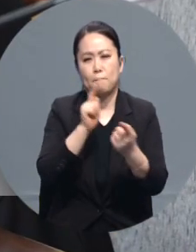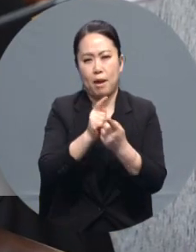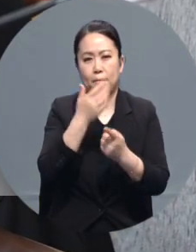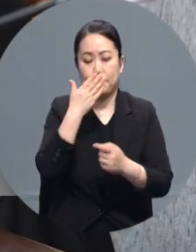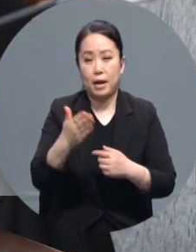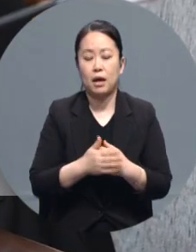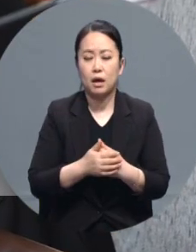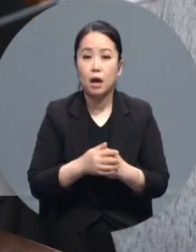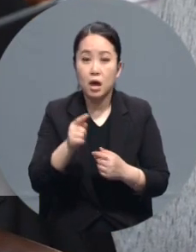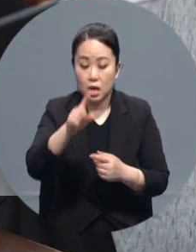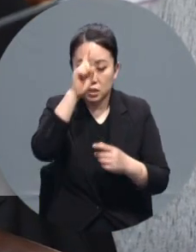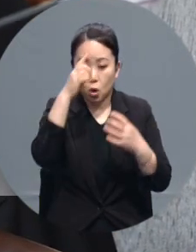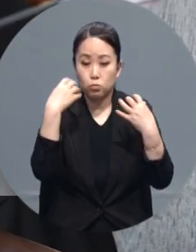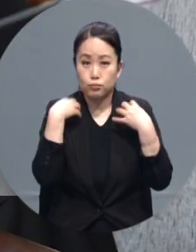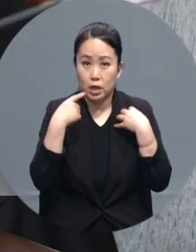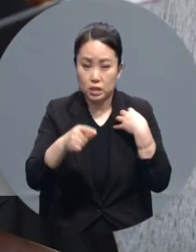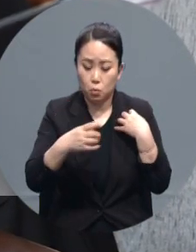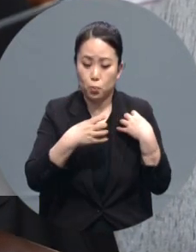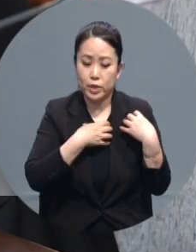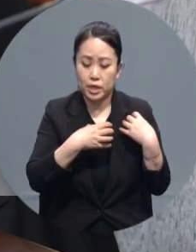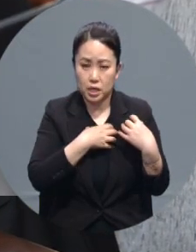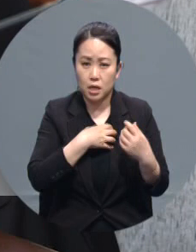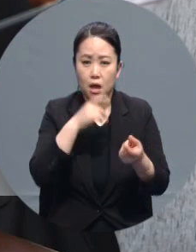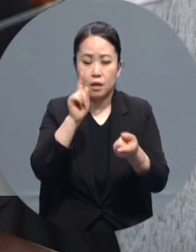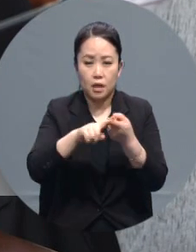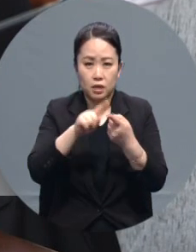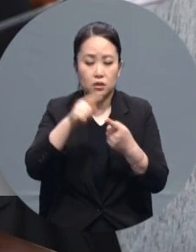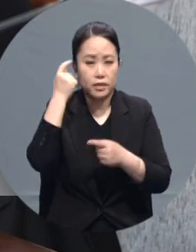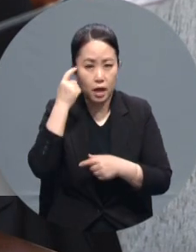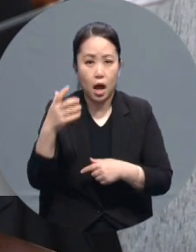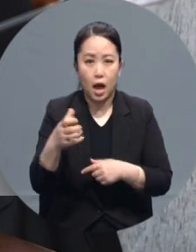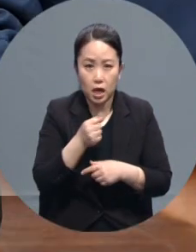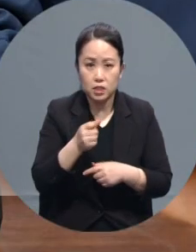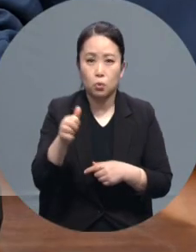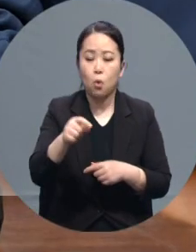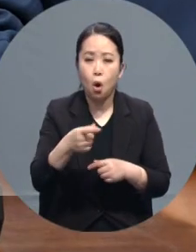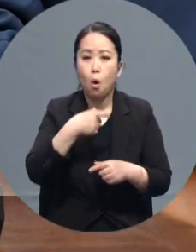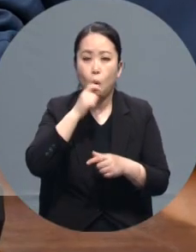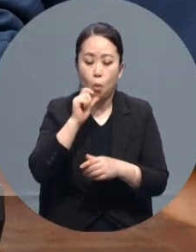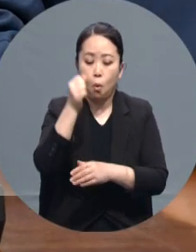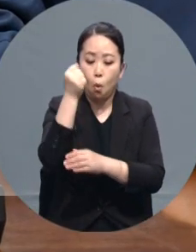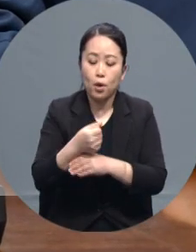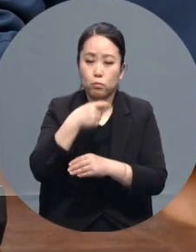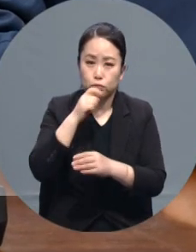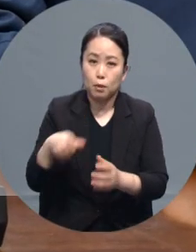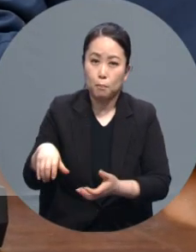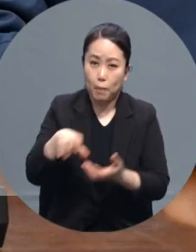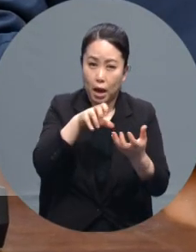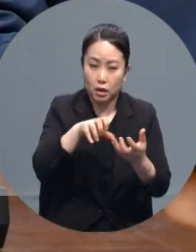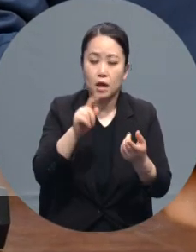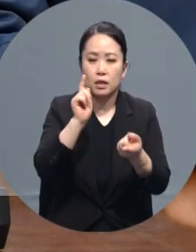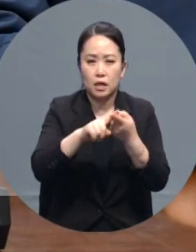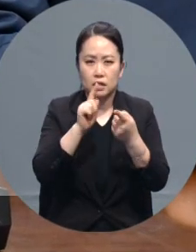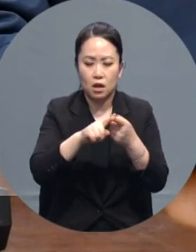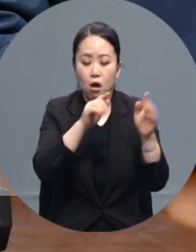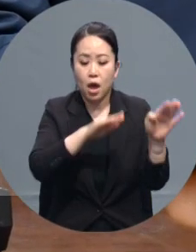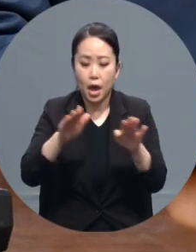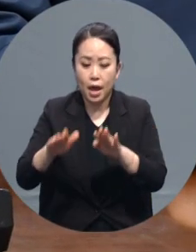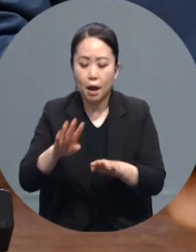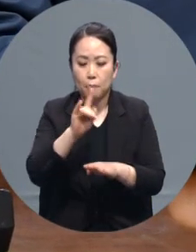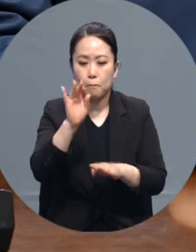또 정부는 이러한 위기의식을 고려해 후쿠시마 원전 오염수 방류 대응을 위해 해양방사능 조사를 확대하고